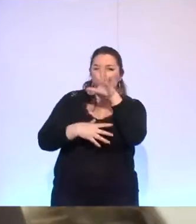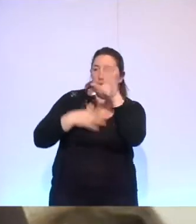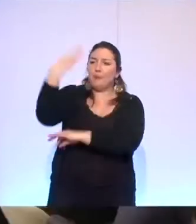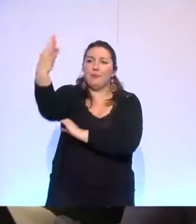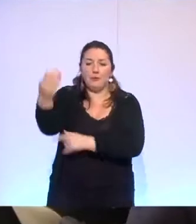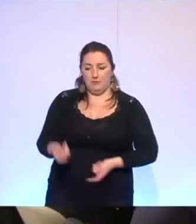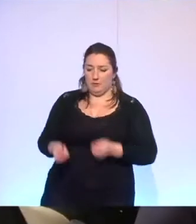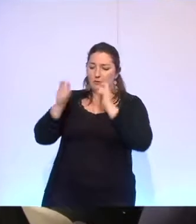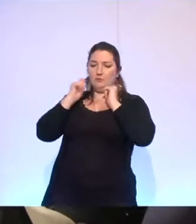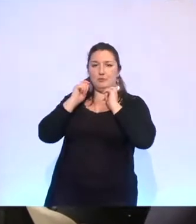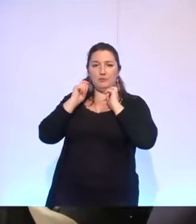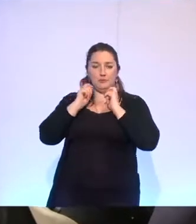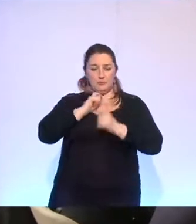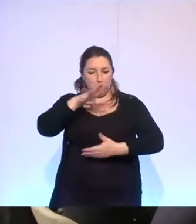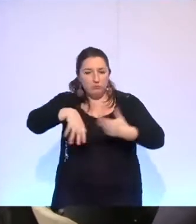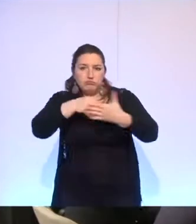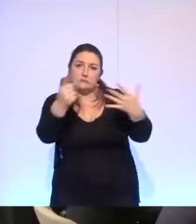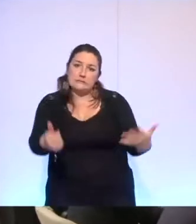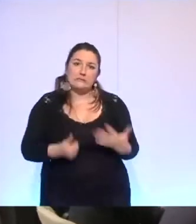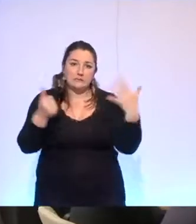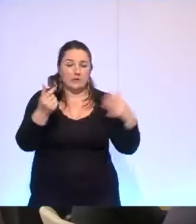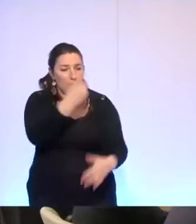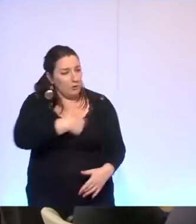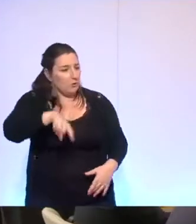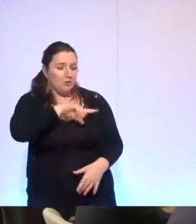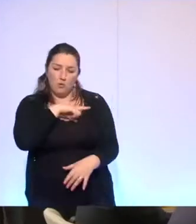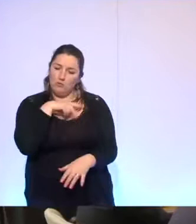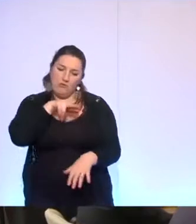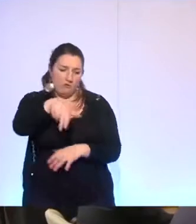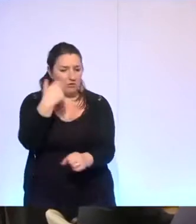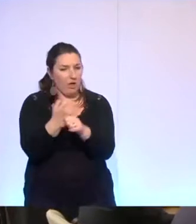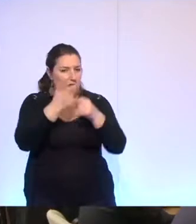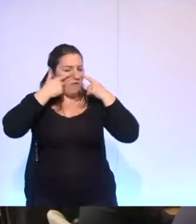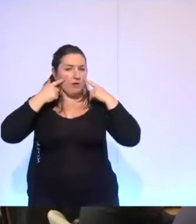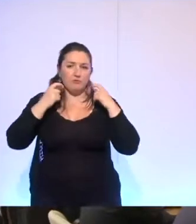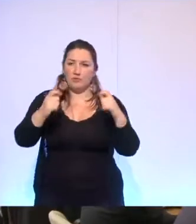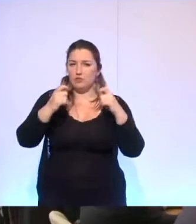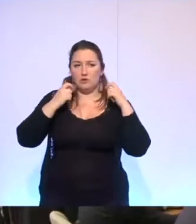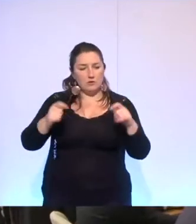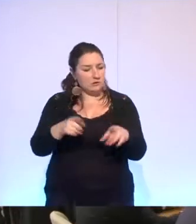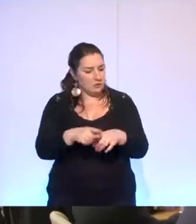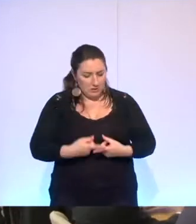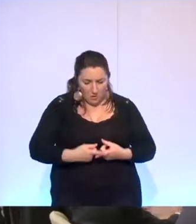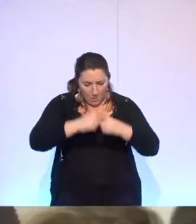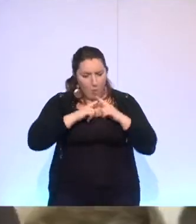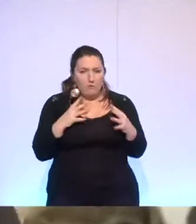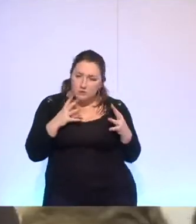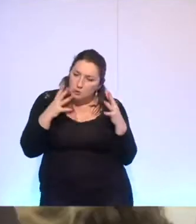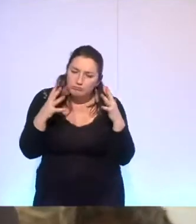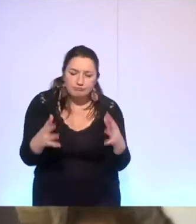grande vigilance et avec la force de nos convictions. Elles